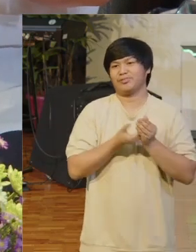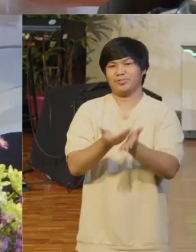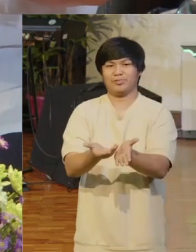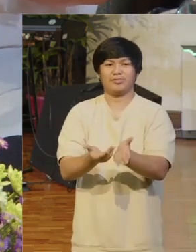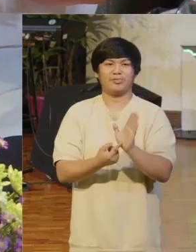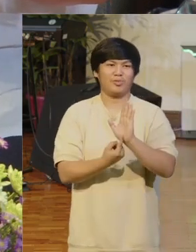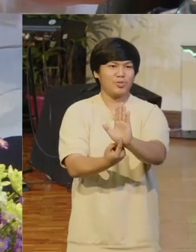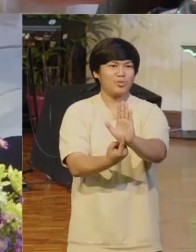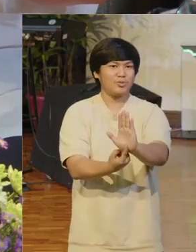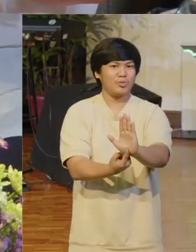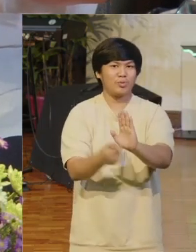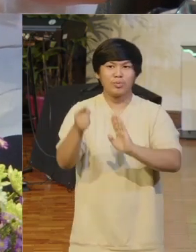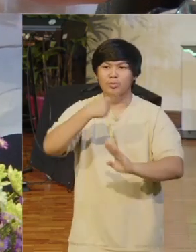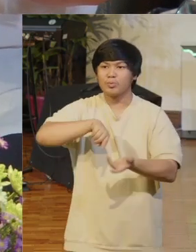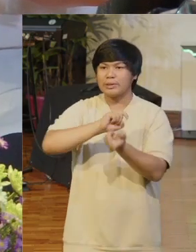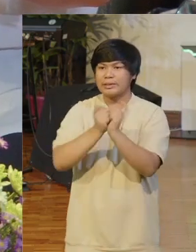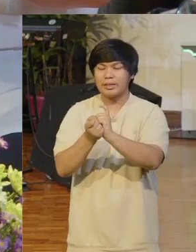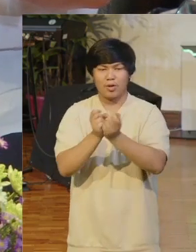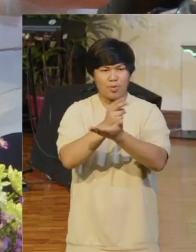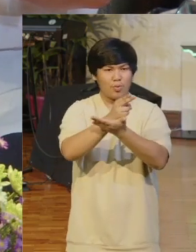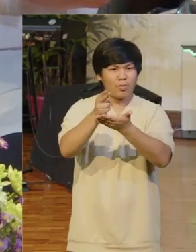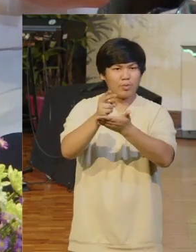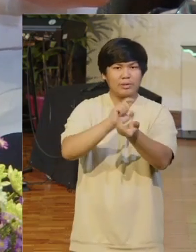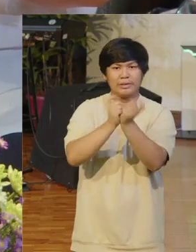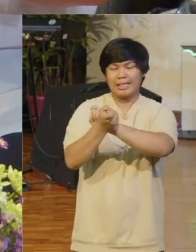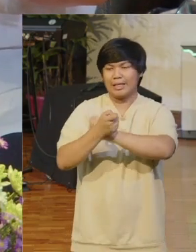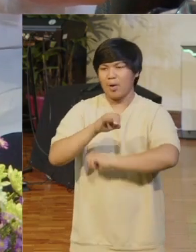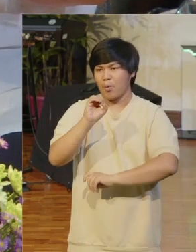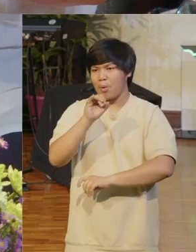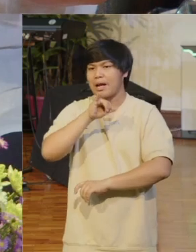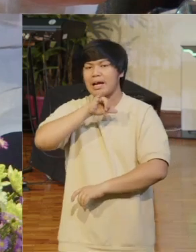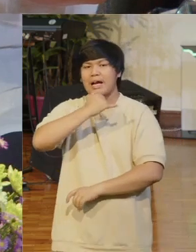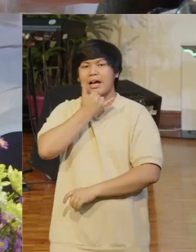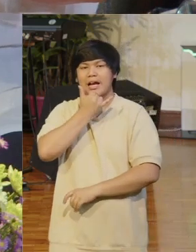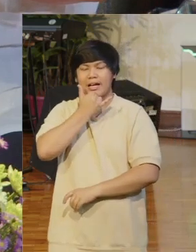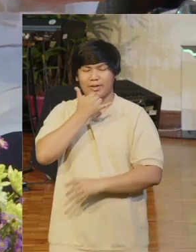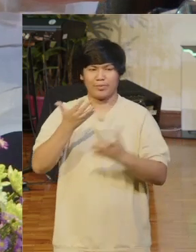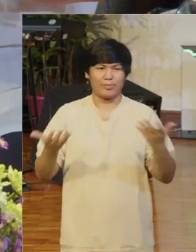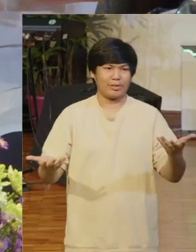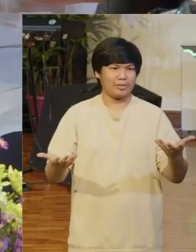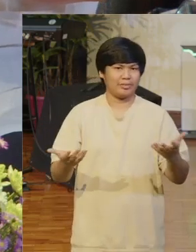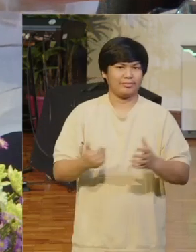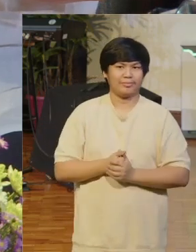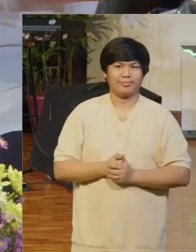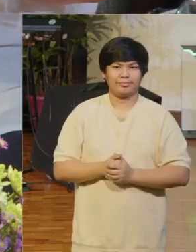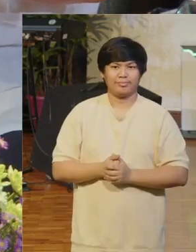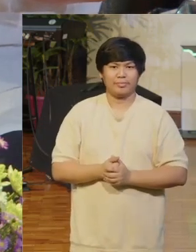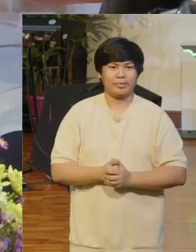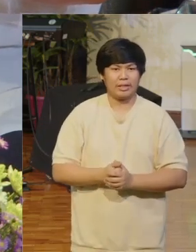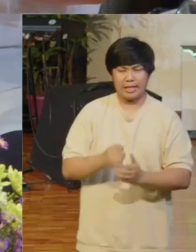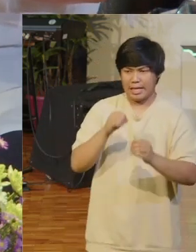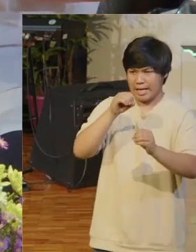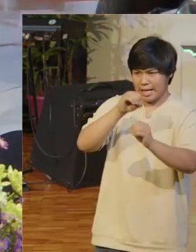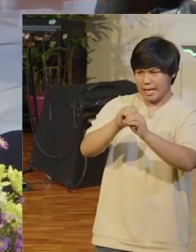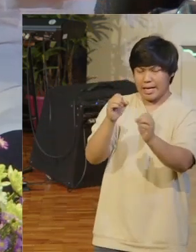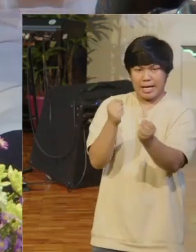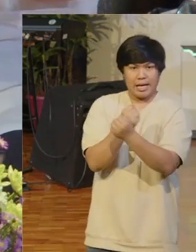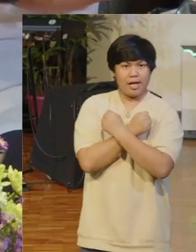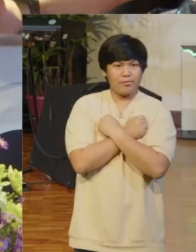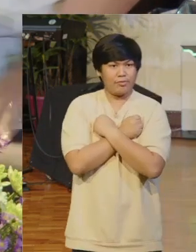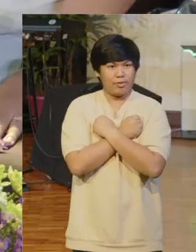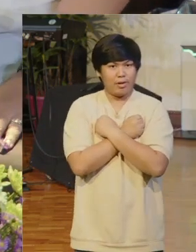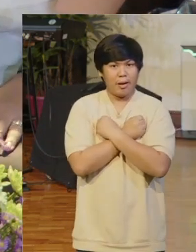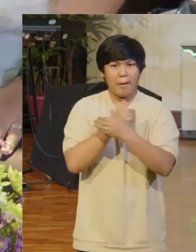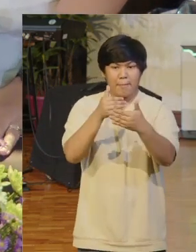blameless. That we should be holy and blameless before Him. In love, He predestined